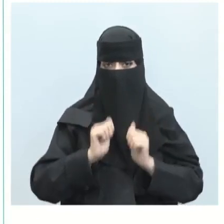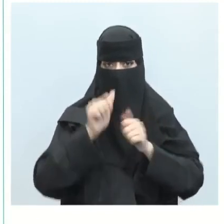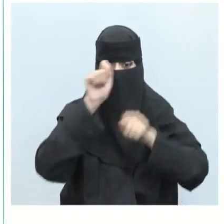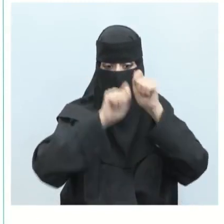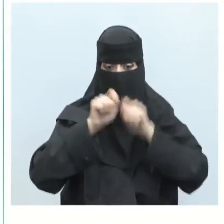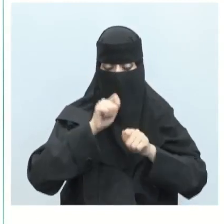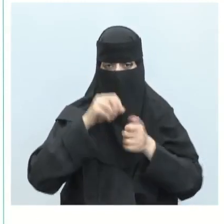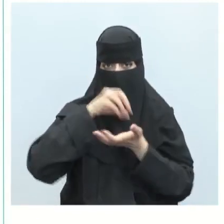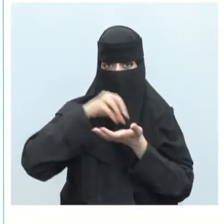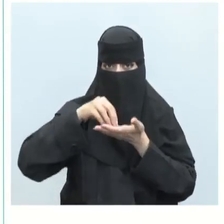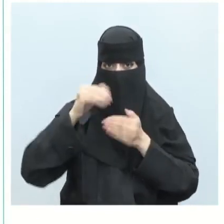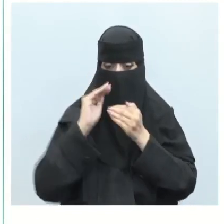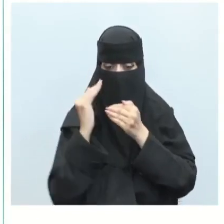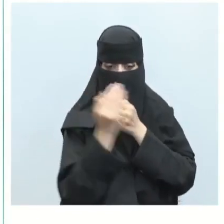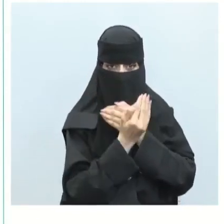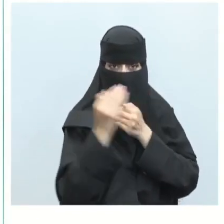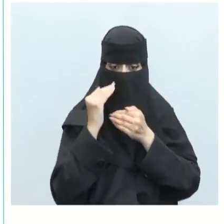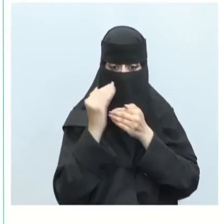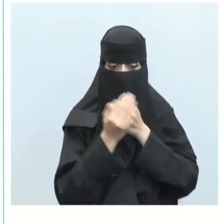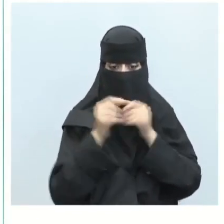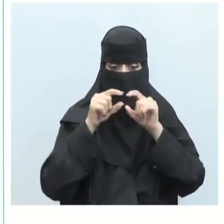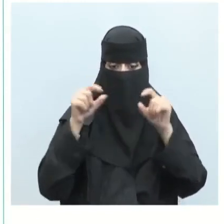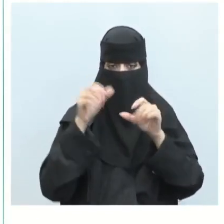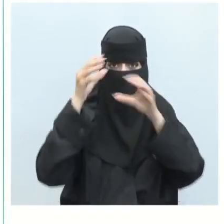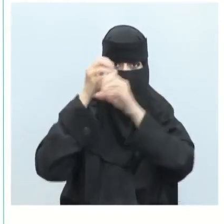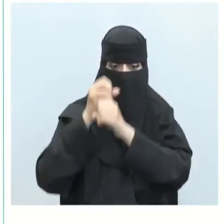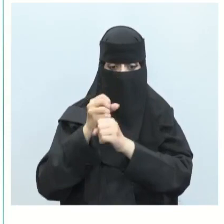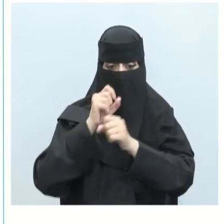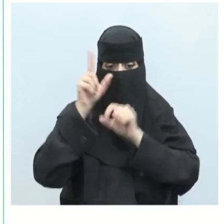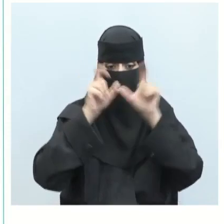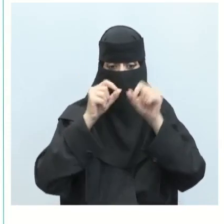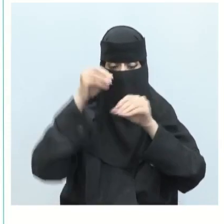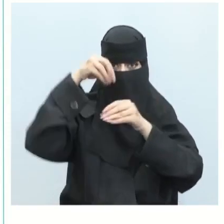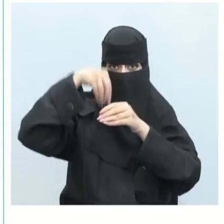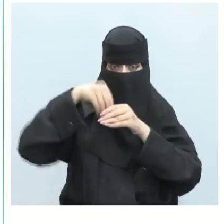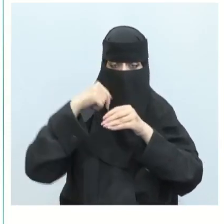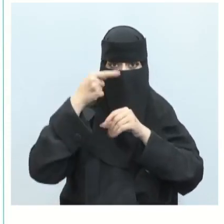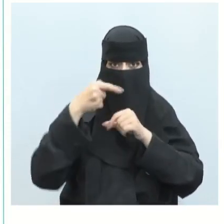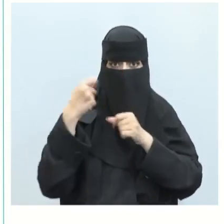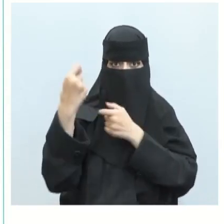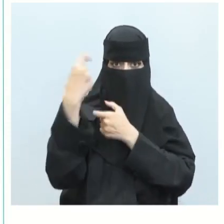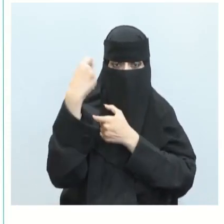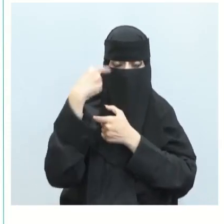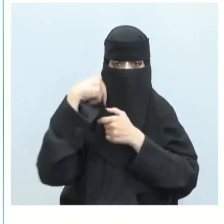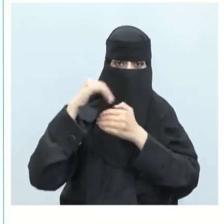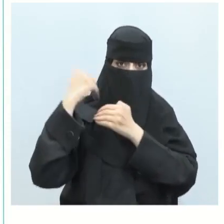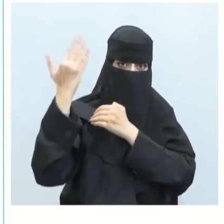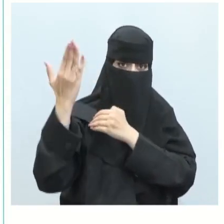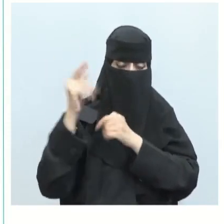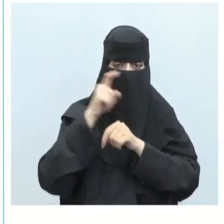استخدام المناطق العازله ام زد اس لحمايه الشبكات الداخليه من التهديدات